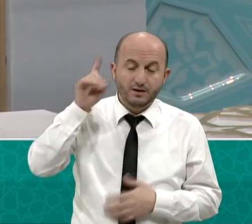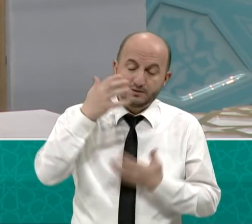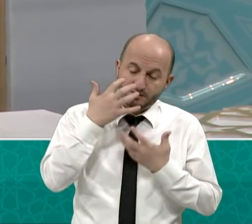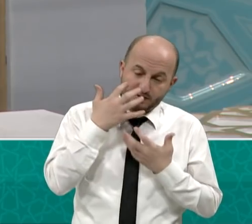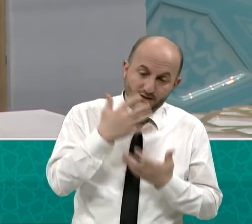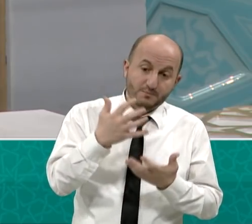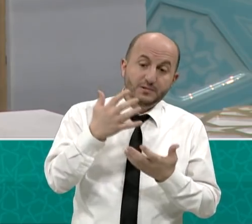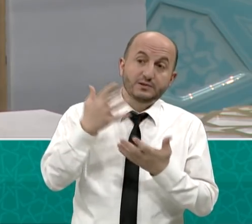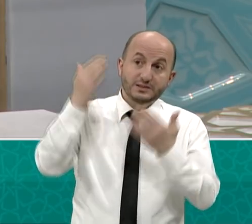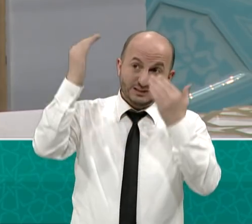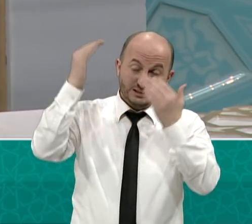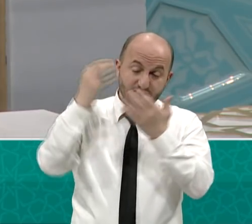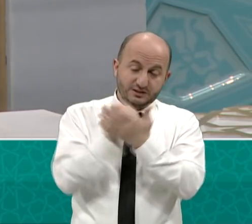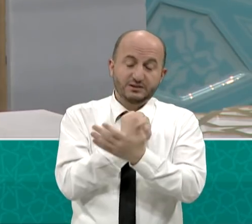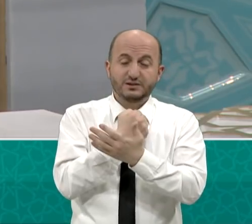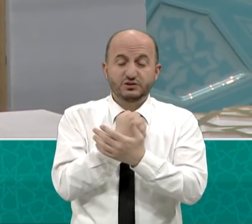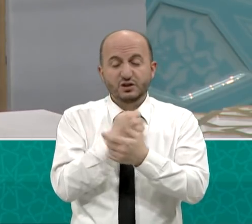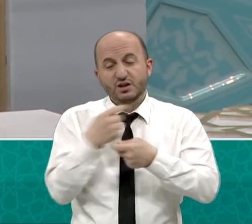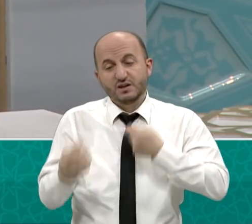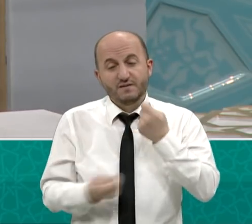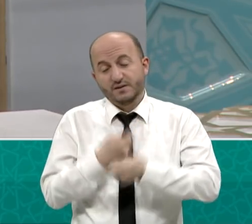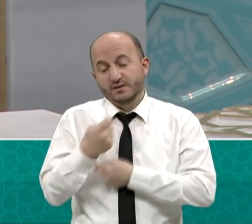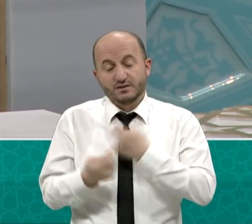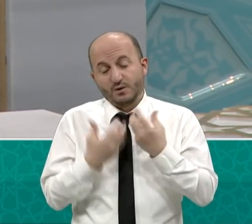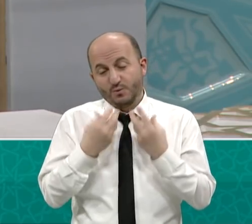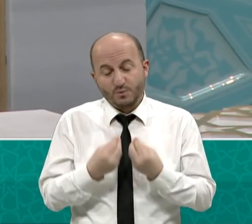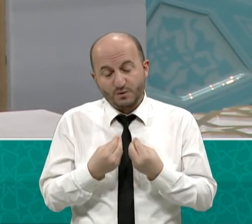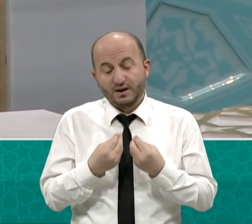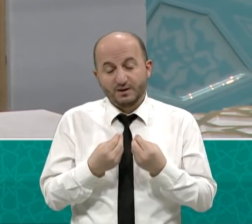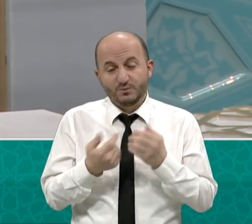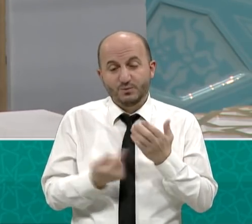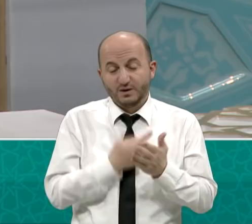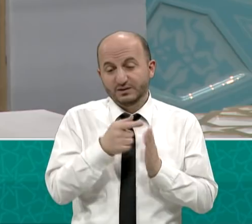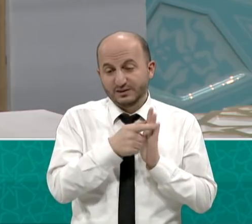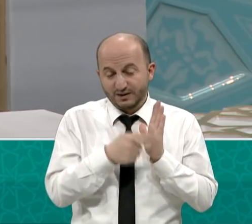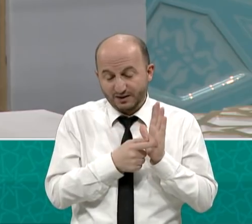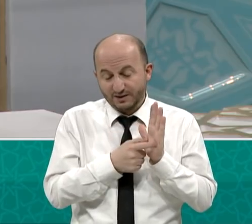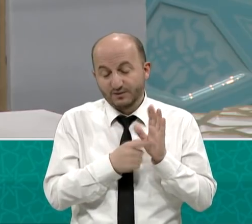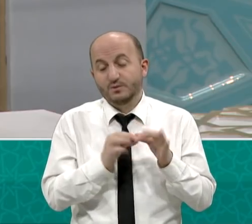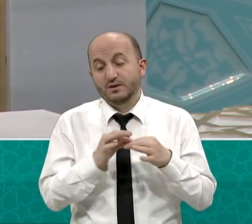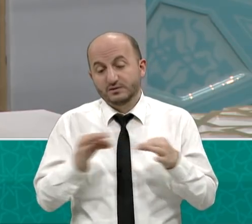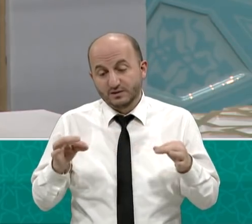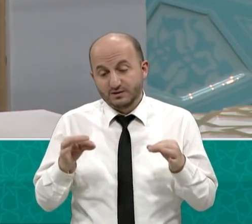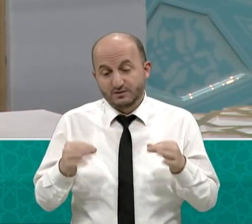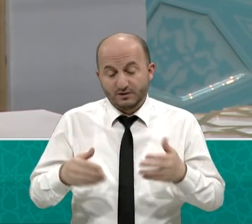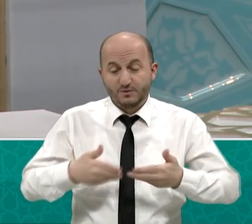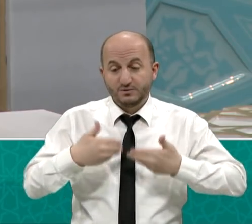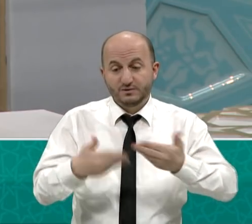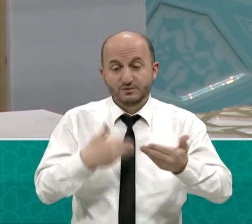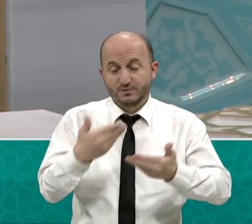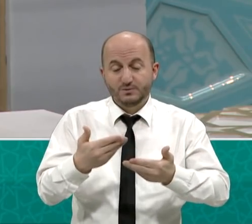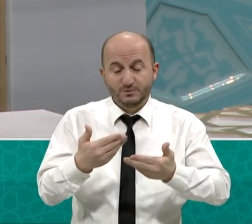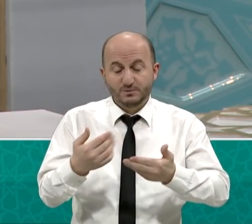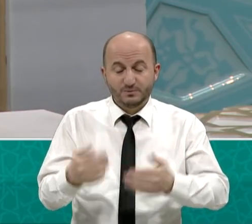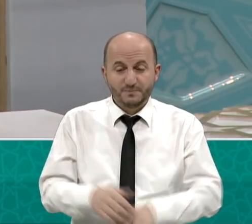celbedecek davranışlardan olarak işte ayet-i kerimelerde, hadislerde bunun örneklerini görmüş olmaktayız. Yine bir ayet-i